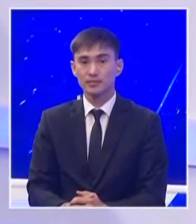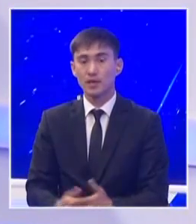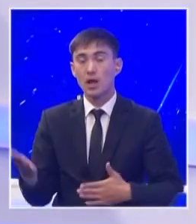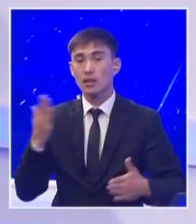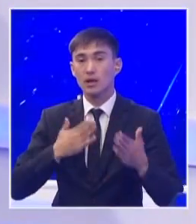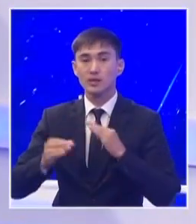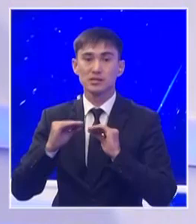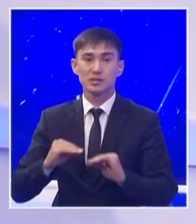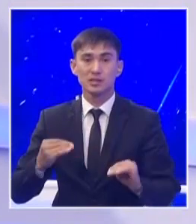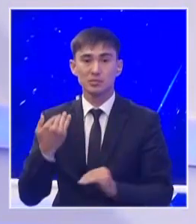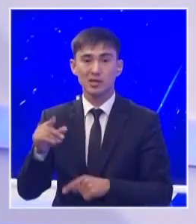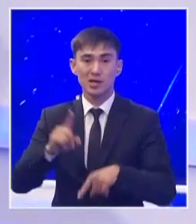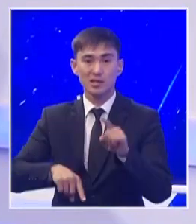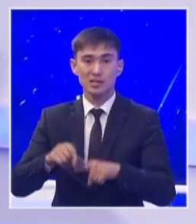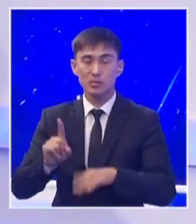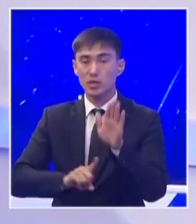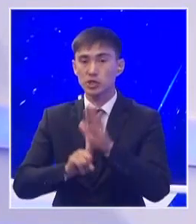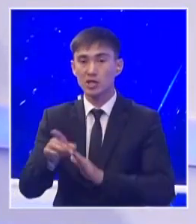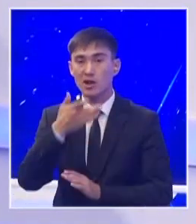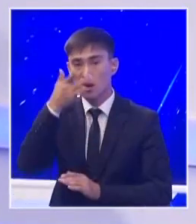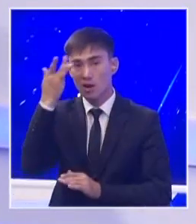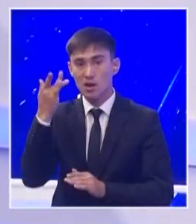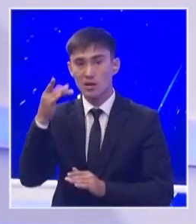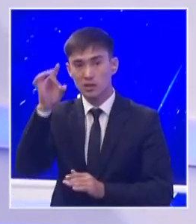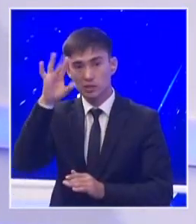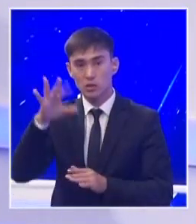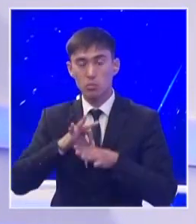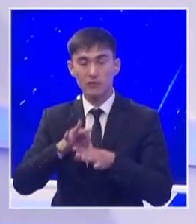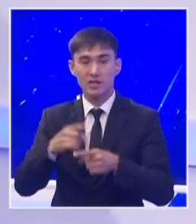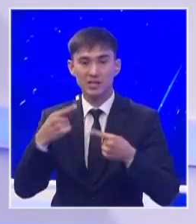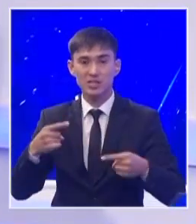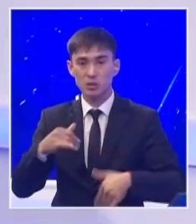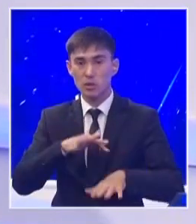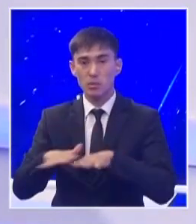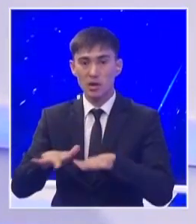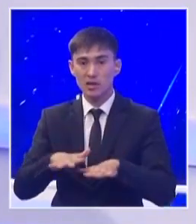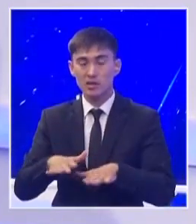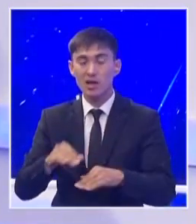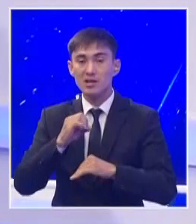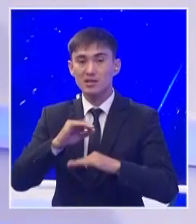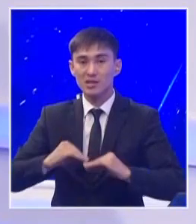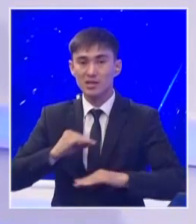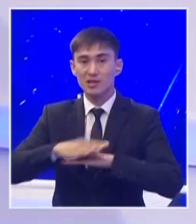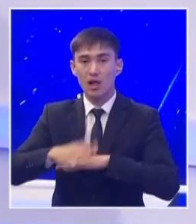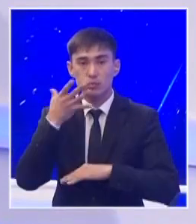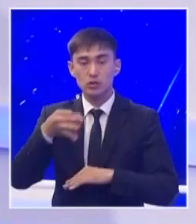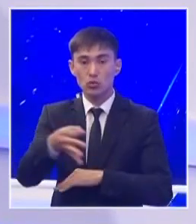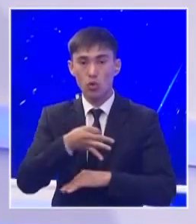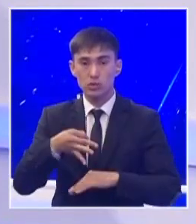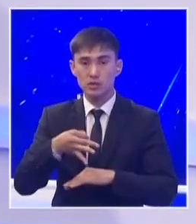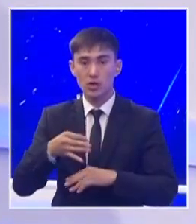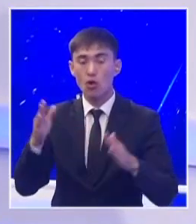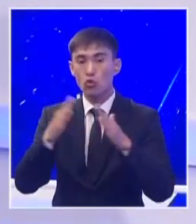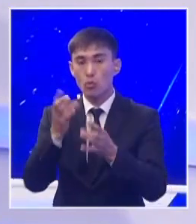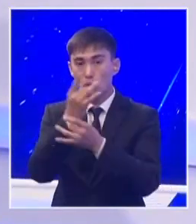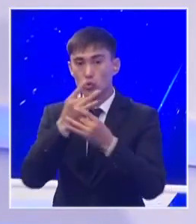На радость детям и их родителям. Начало лета знаменовалось проведением различных мероприятий для детворы Алматинской области.